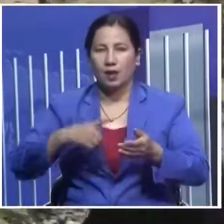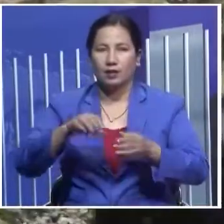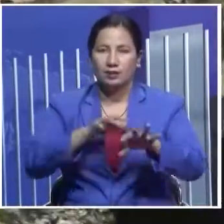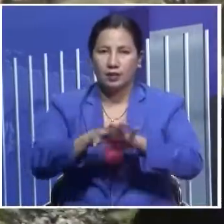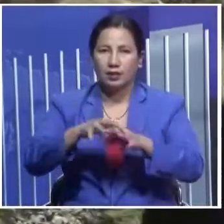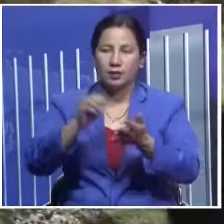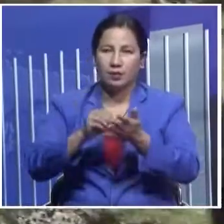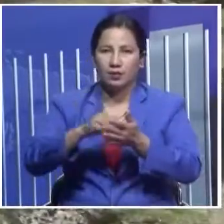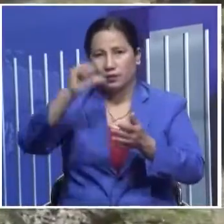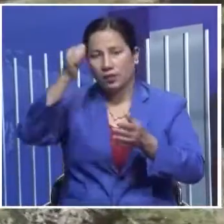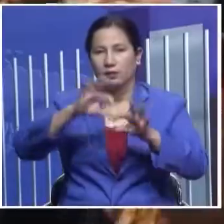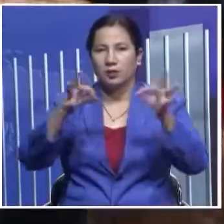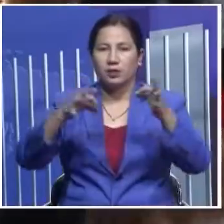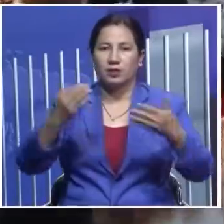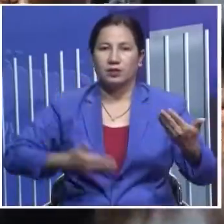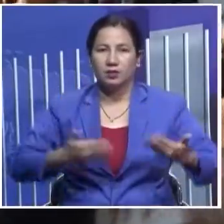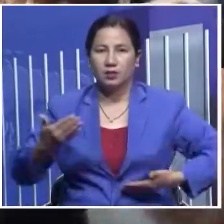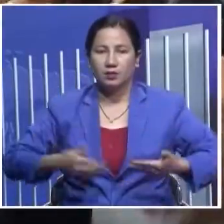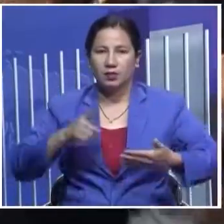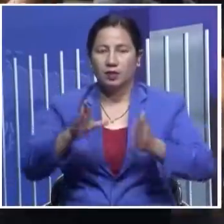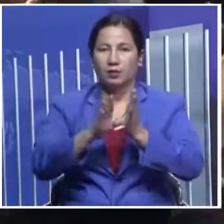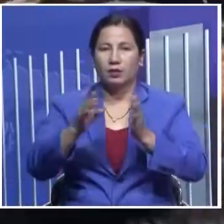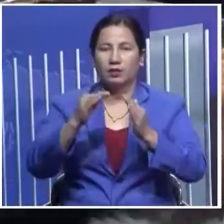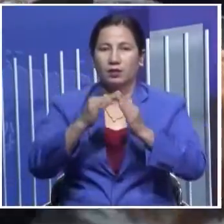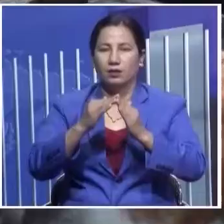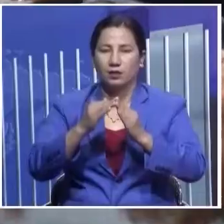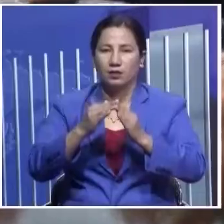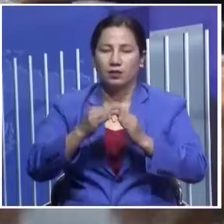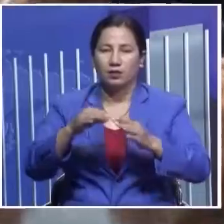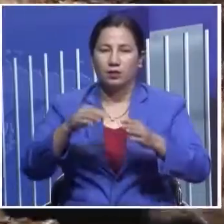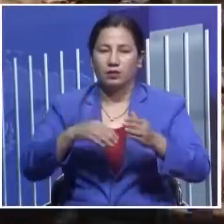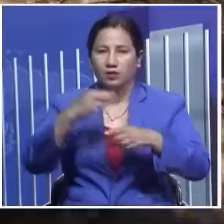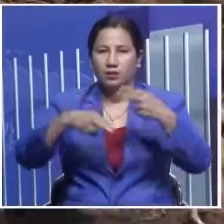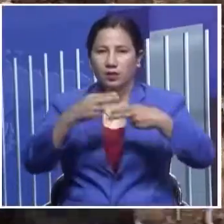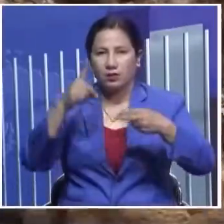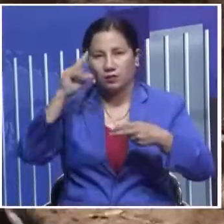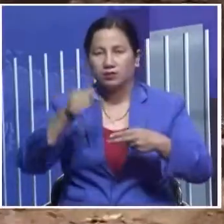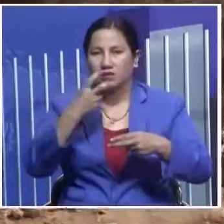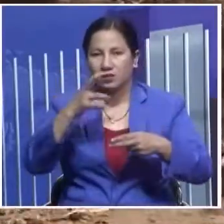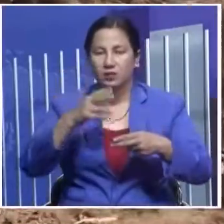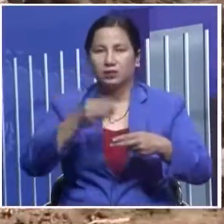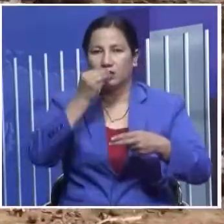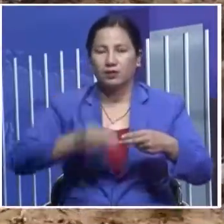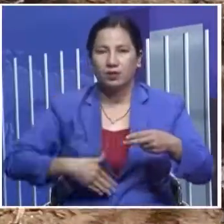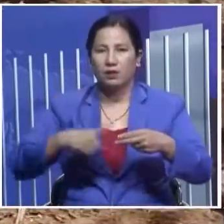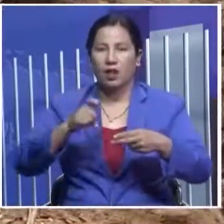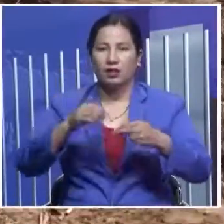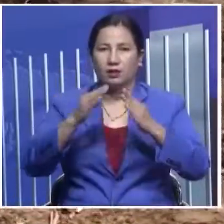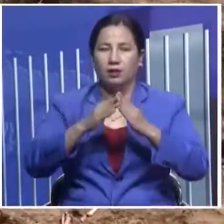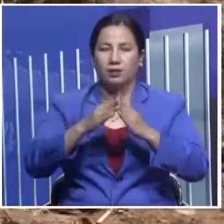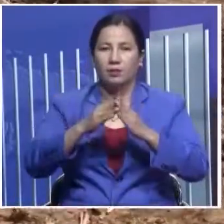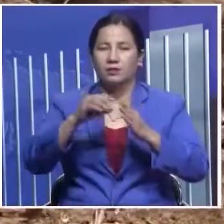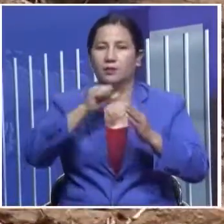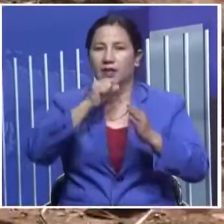पटक भारतको विभिन्न सहरमा गइयो तर त्यहाँबाट घर व्यवहार चलाउन सहज नदेखिएपछि रोजगारीका लागि घरमै बाख्रा